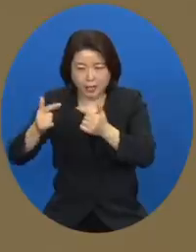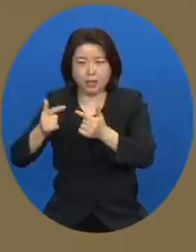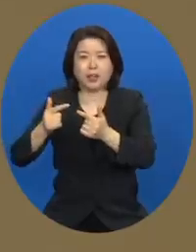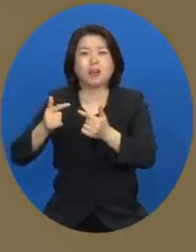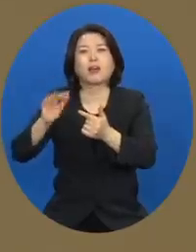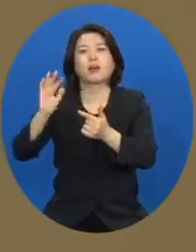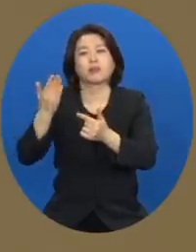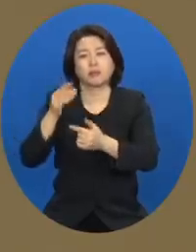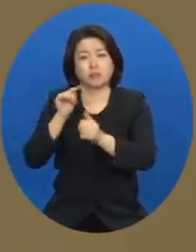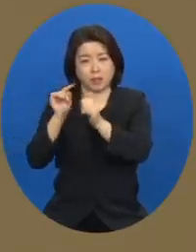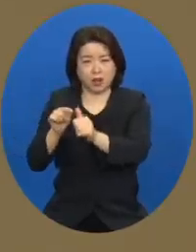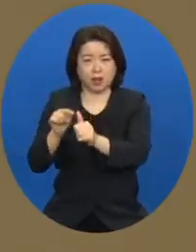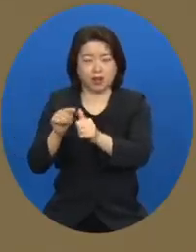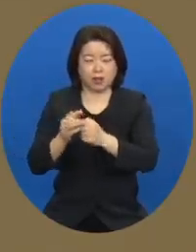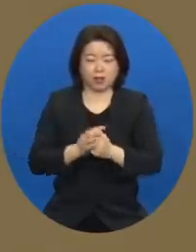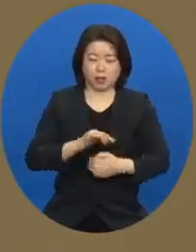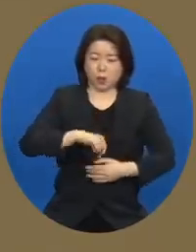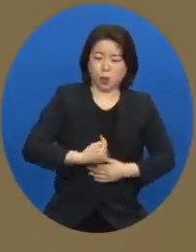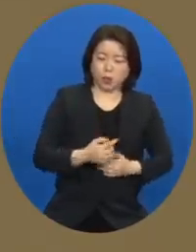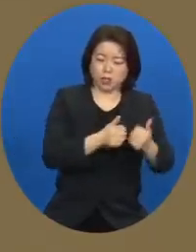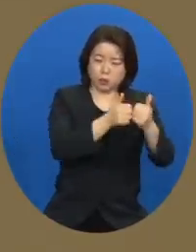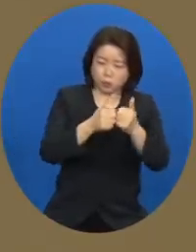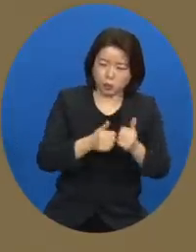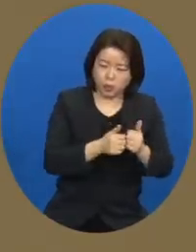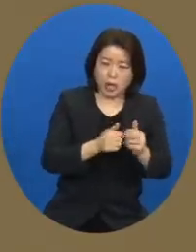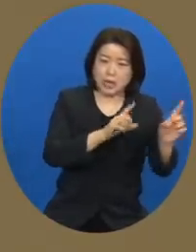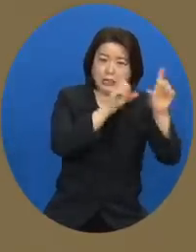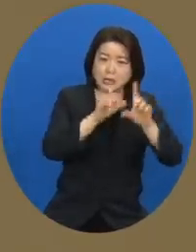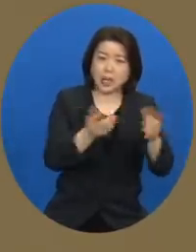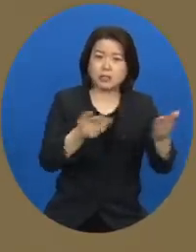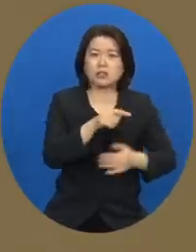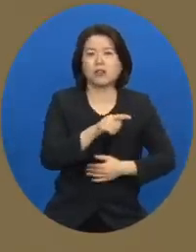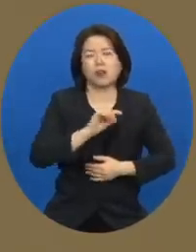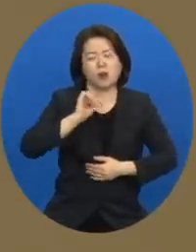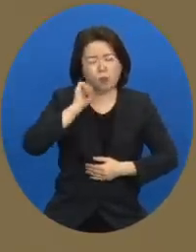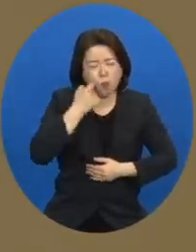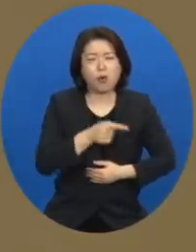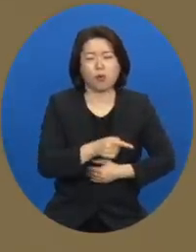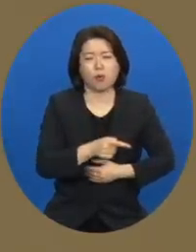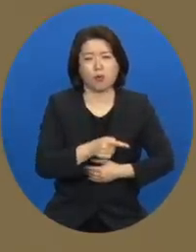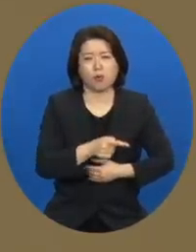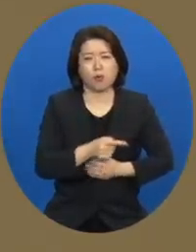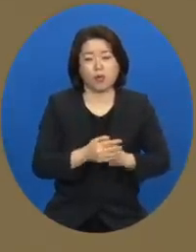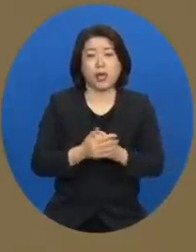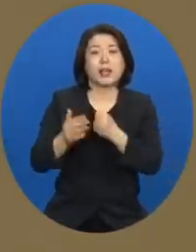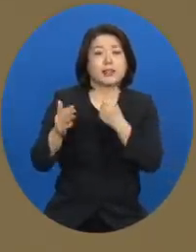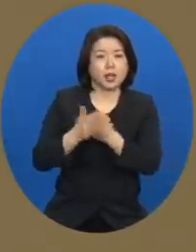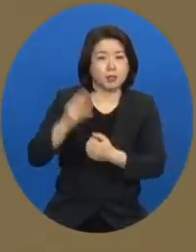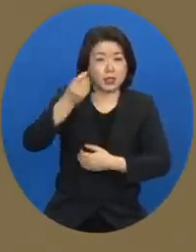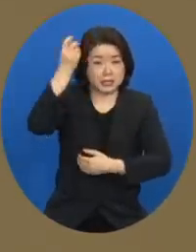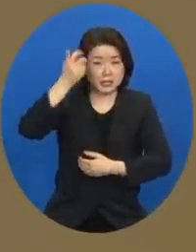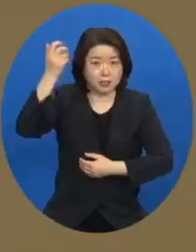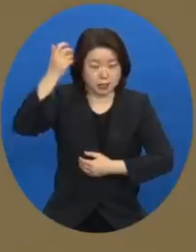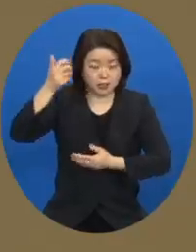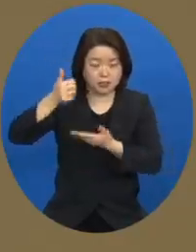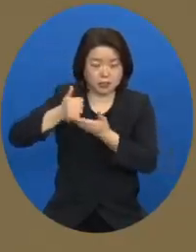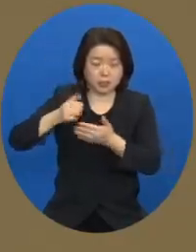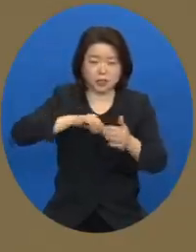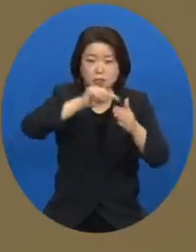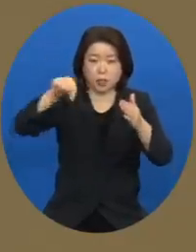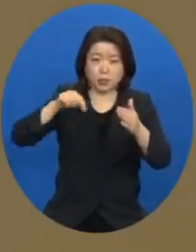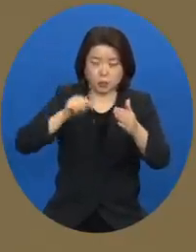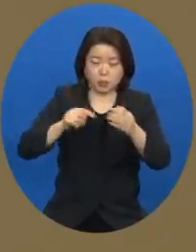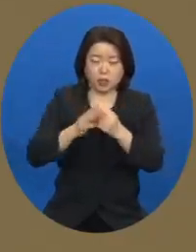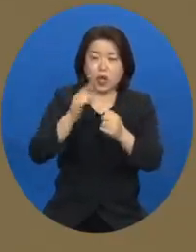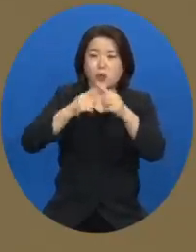여러분, 혼자서 주님과 동행하는 삶을 살아가는 일은 대단히 어렵습니다. 그래서 성령께서 우리를 교회